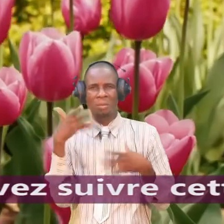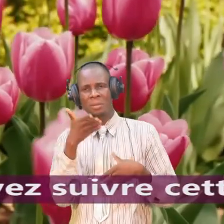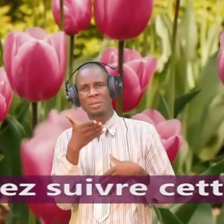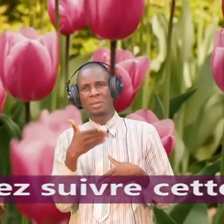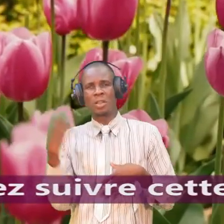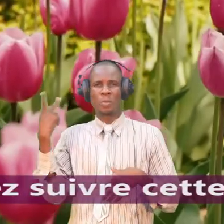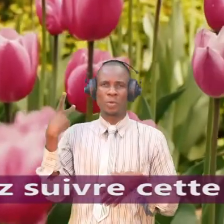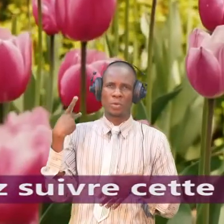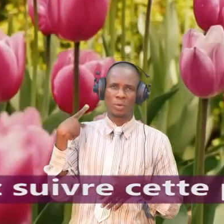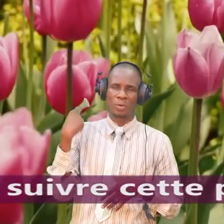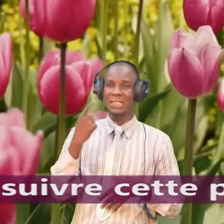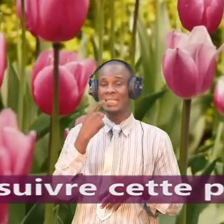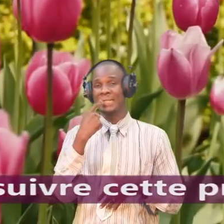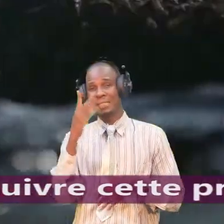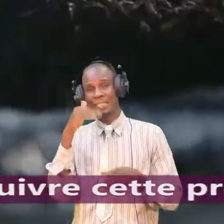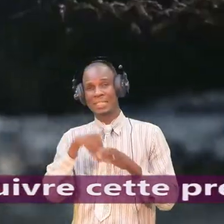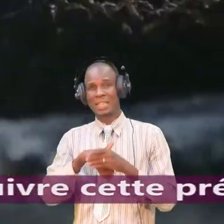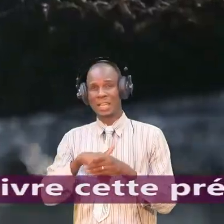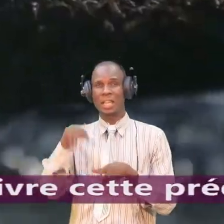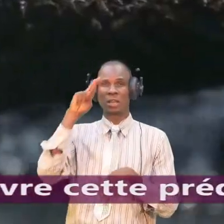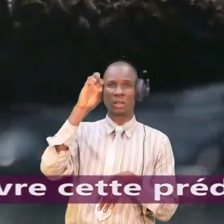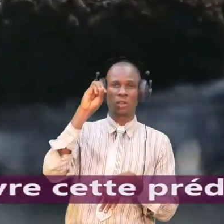Dhambi iliharibu hata uumbaji.